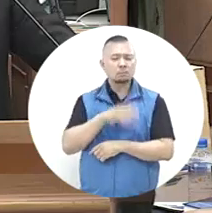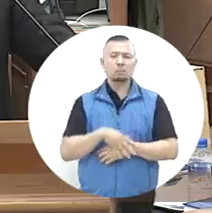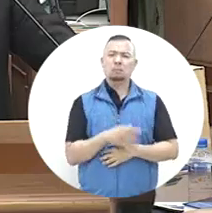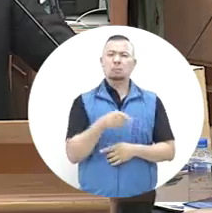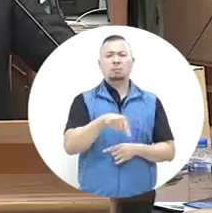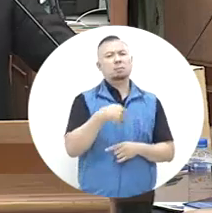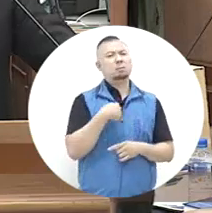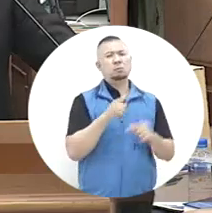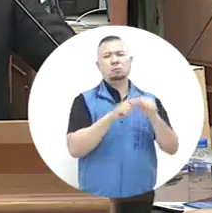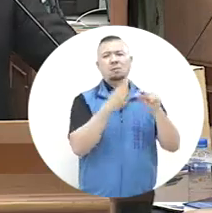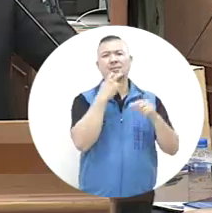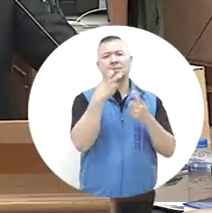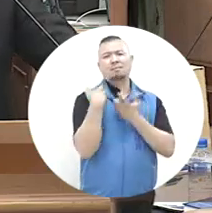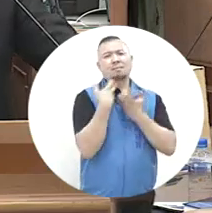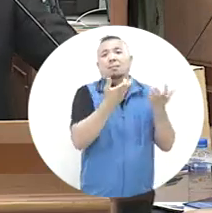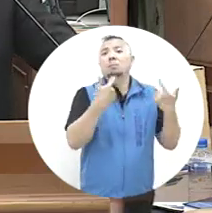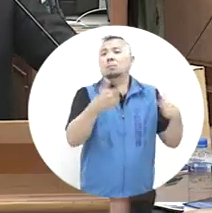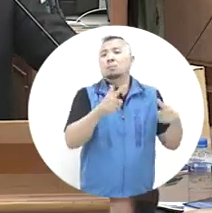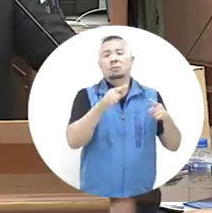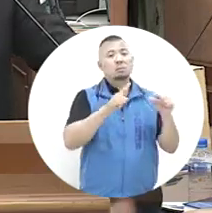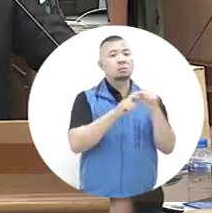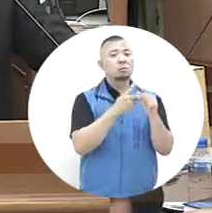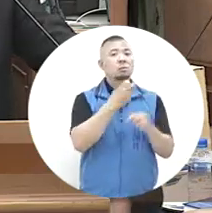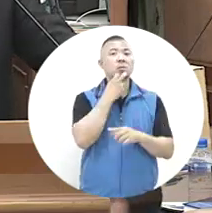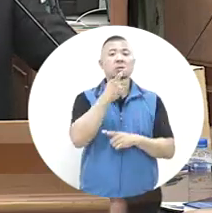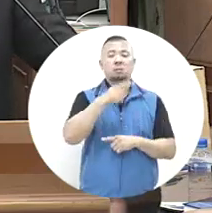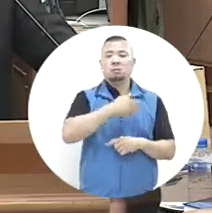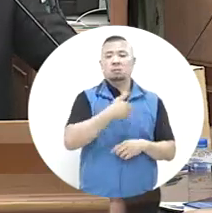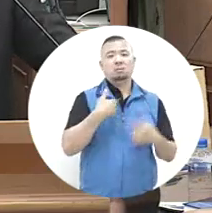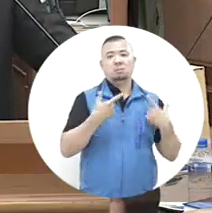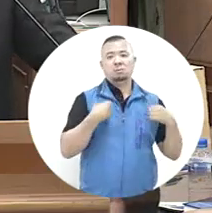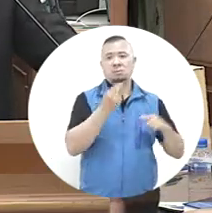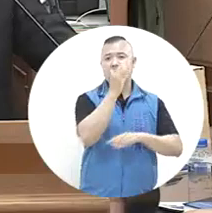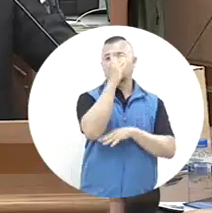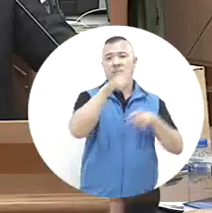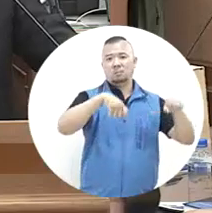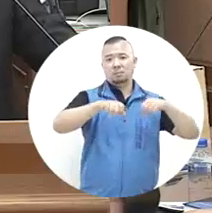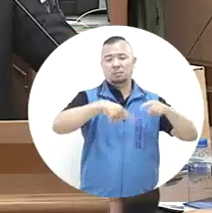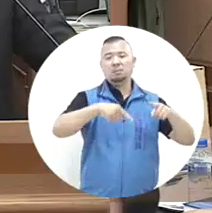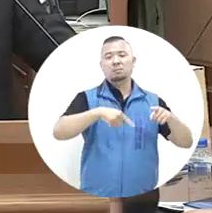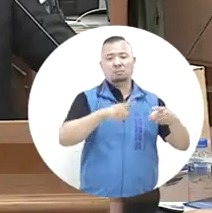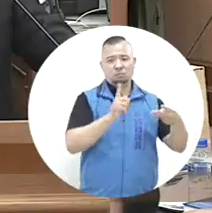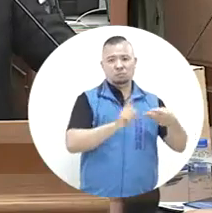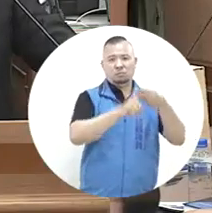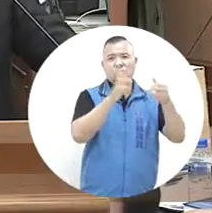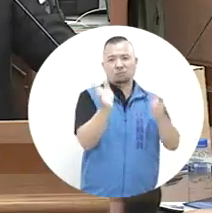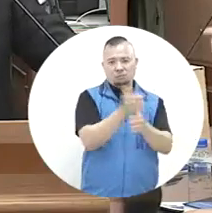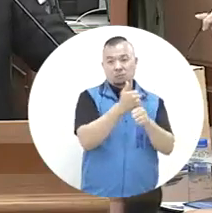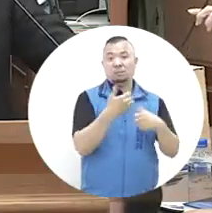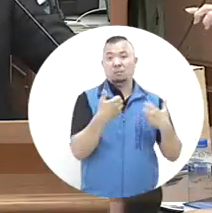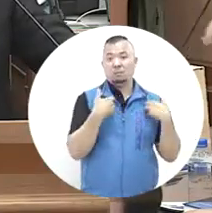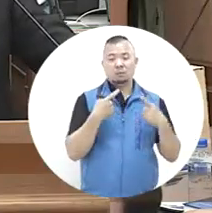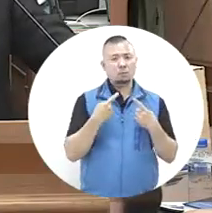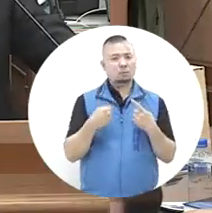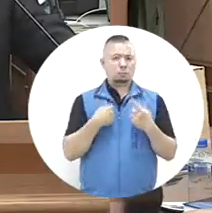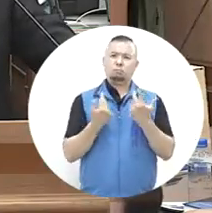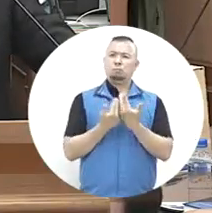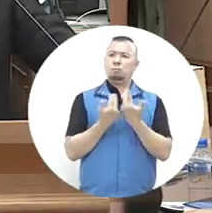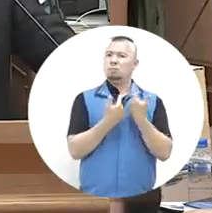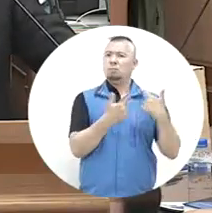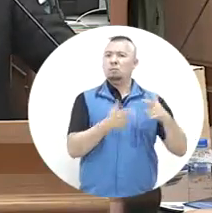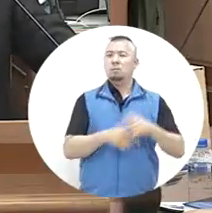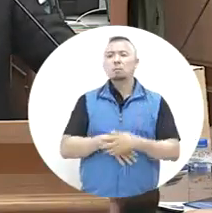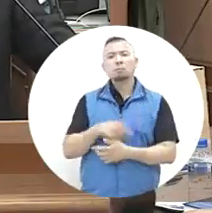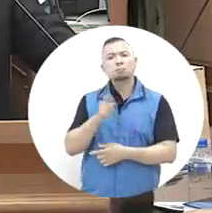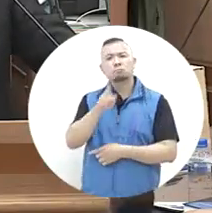央，目前就是中央是掌握能源政策的主管机关嘛，不是新北市嘛。 你说台湾要